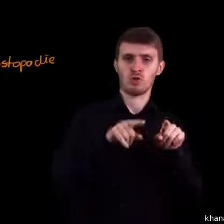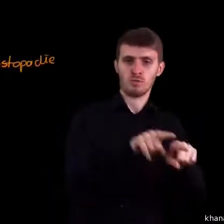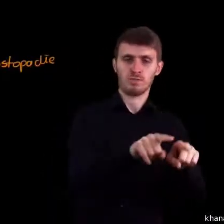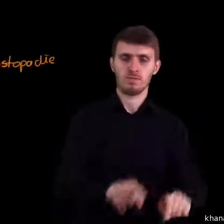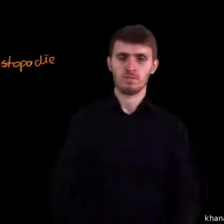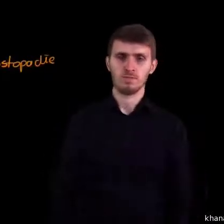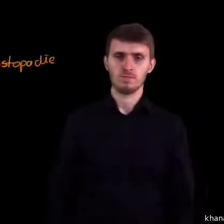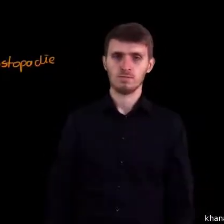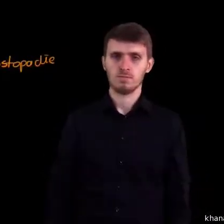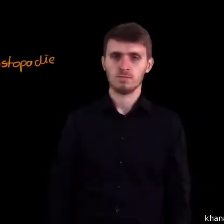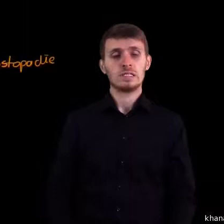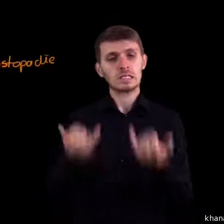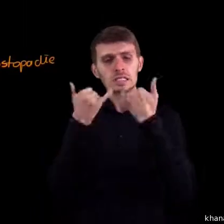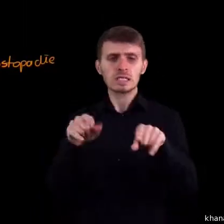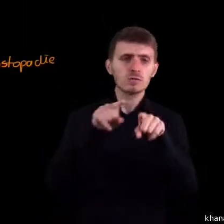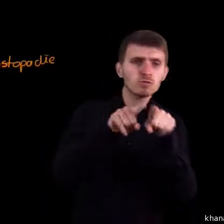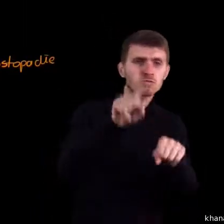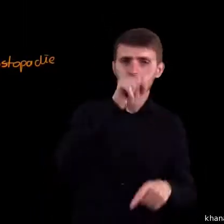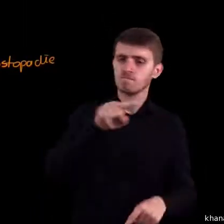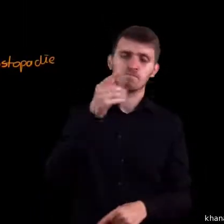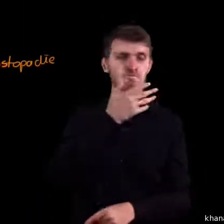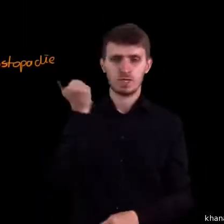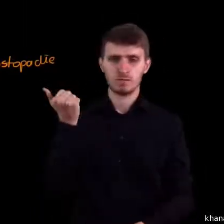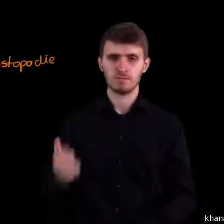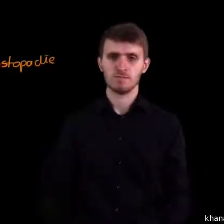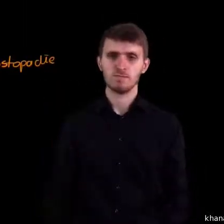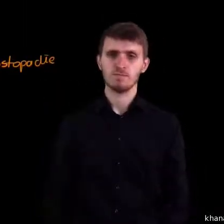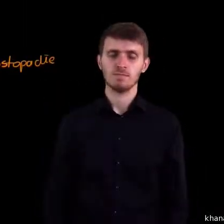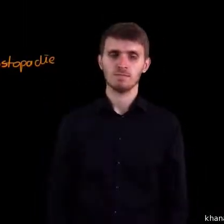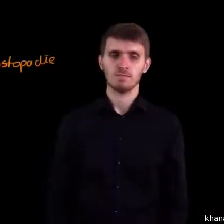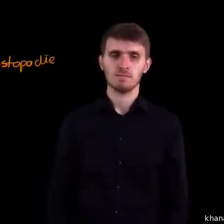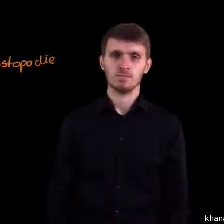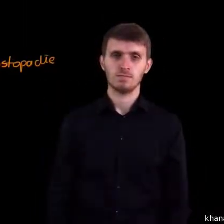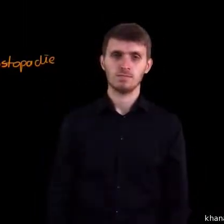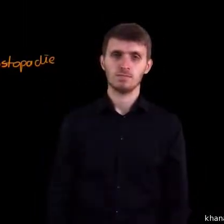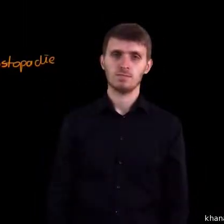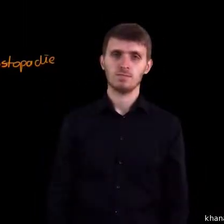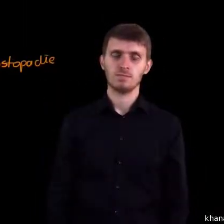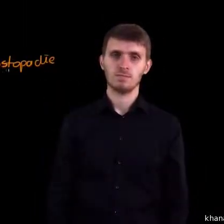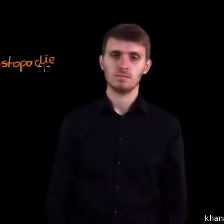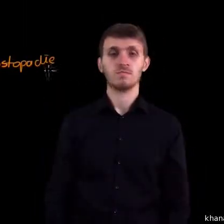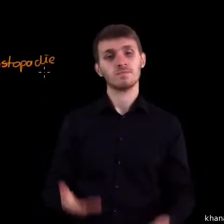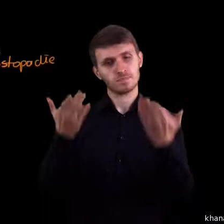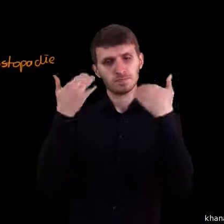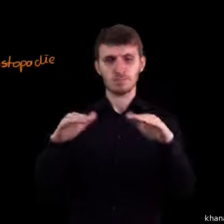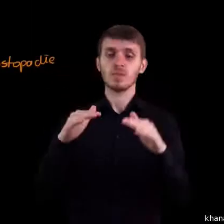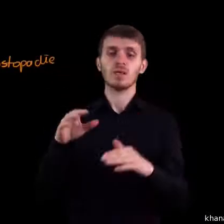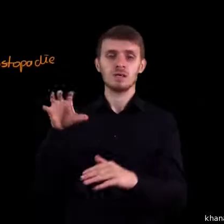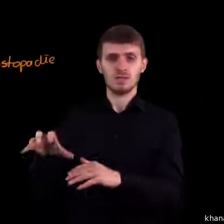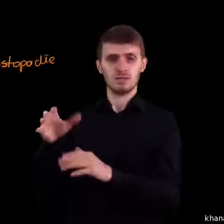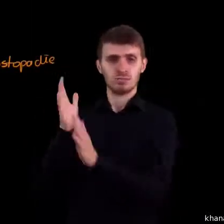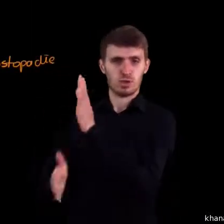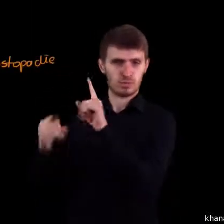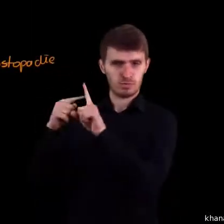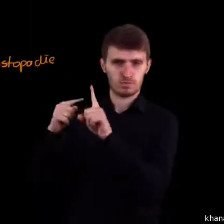Innych prostych równoległych tutaj nie mamy. Przejdźmy dalej. Proste, prostopadłe.